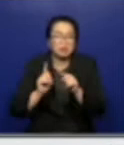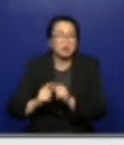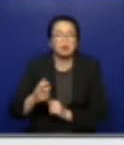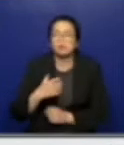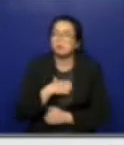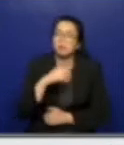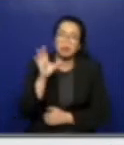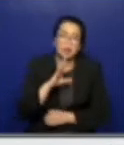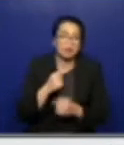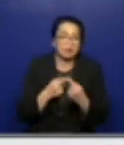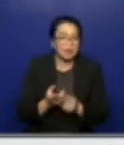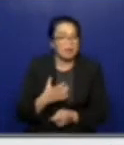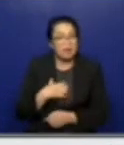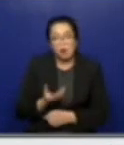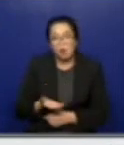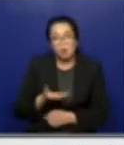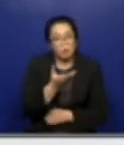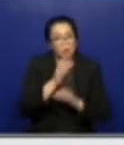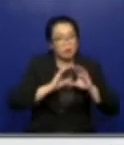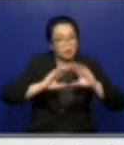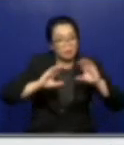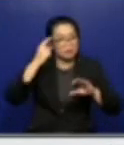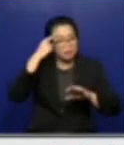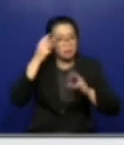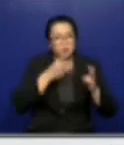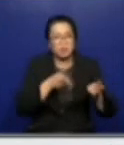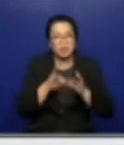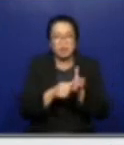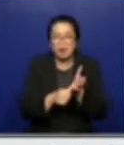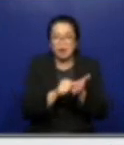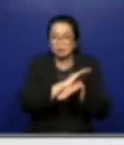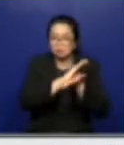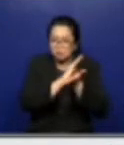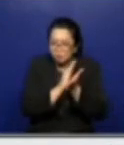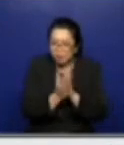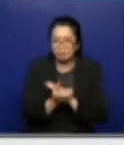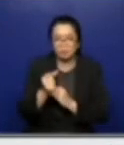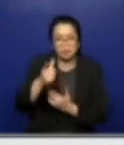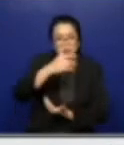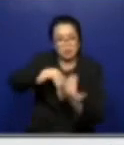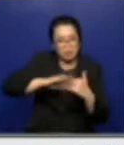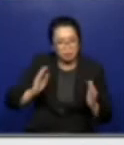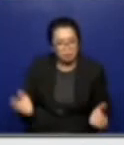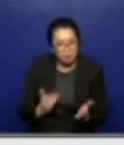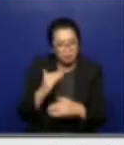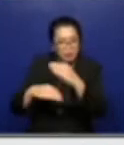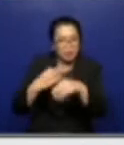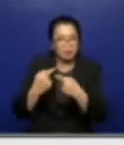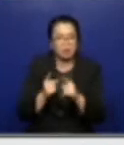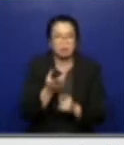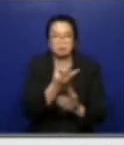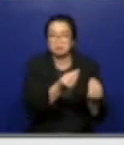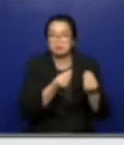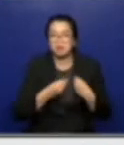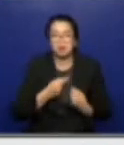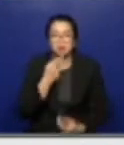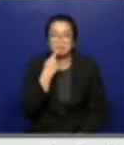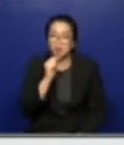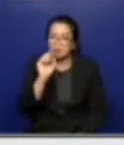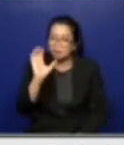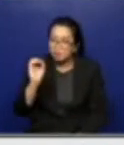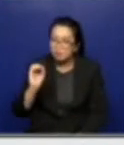ราต้องการทางออกเราต้องการจะรู้ว่าท่านจะทำอะไรเพื่อแก้ปัญหานี้ซึ่งก็ไม่เคยได้รับคำตอบหลังจ